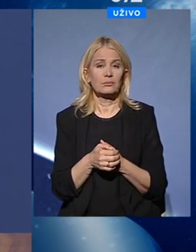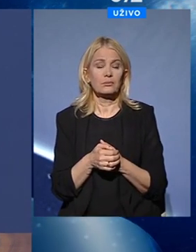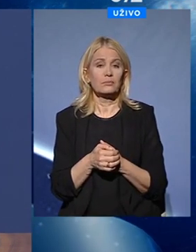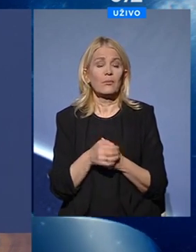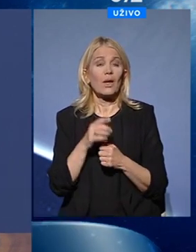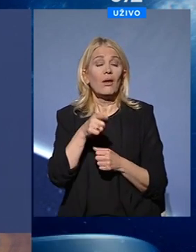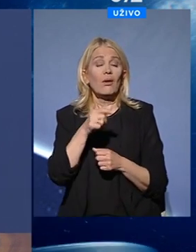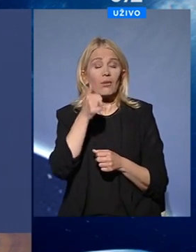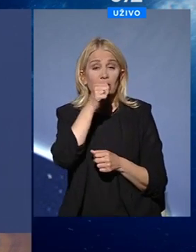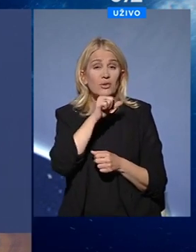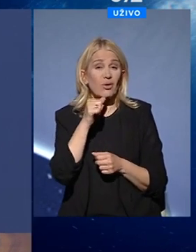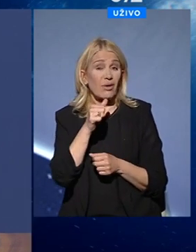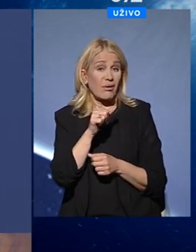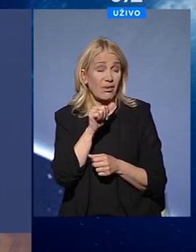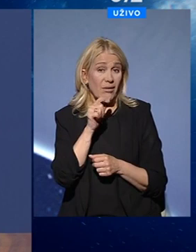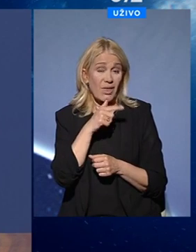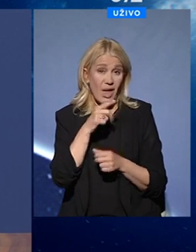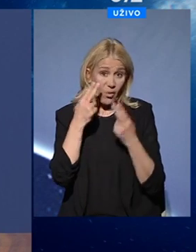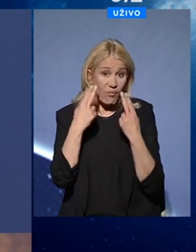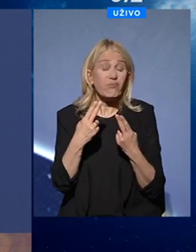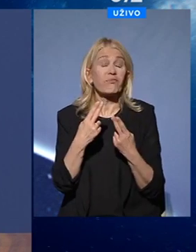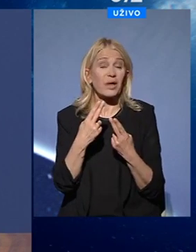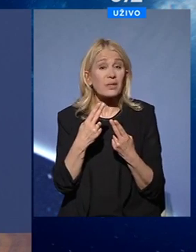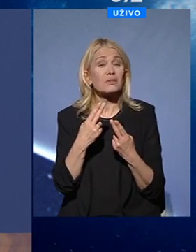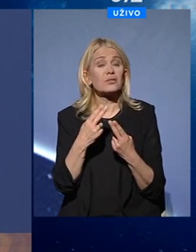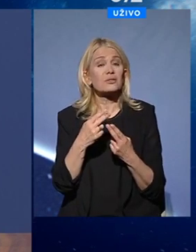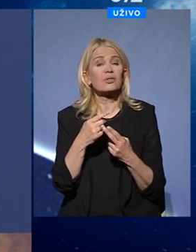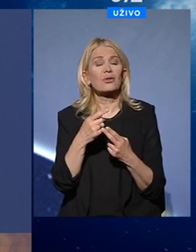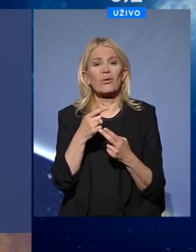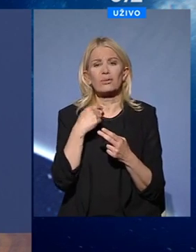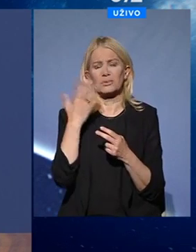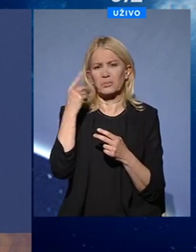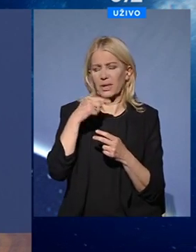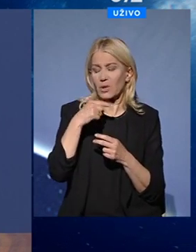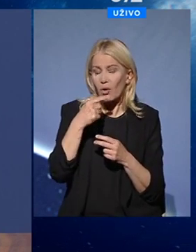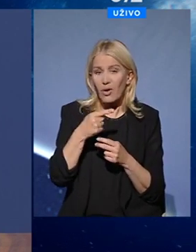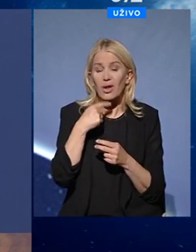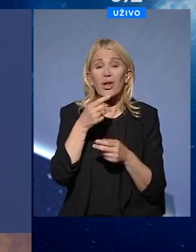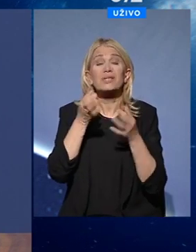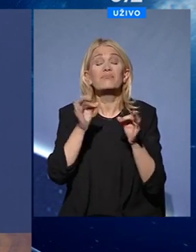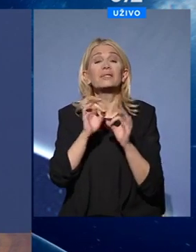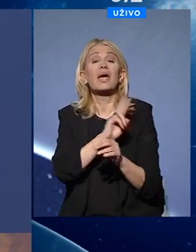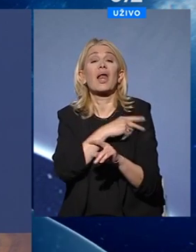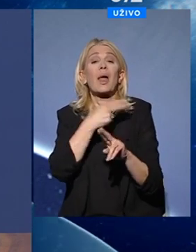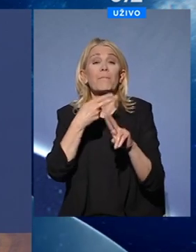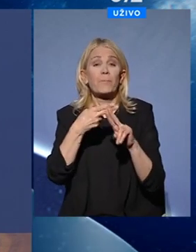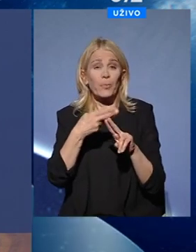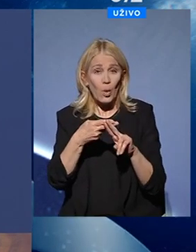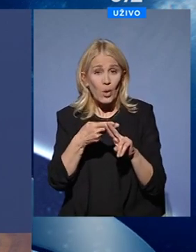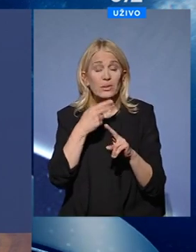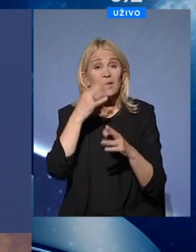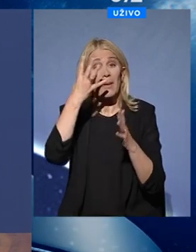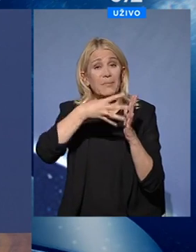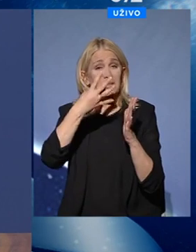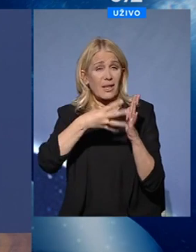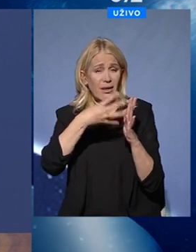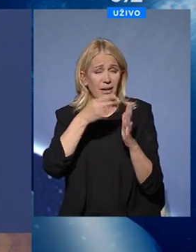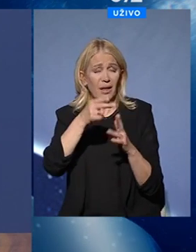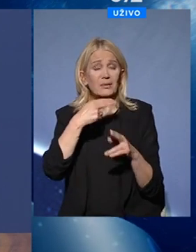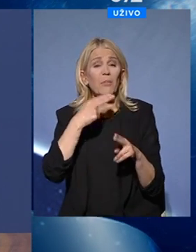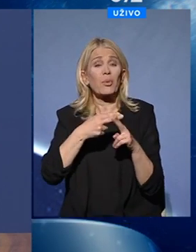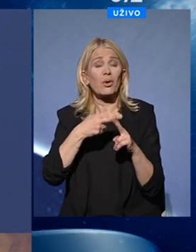Ono što je bitno, mislim da se pominjalo, a to je specijalna bolnica za psihijatrijske